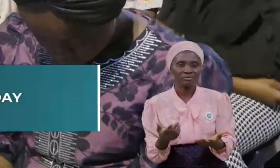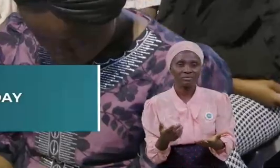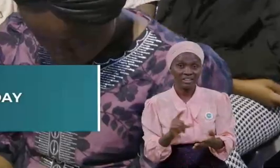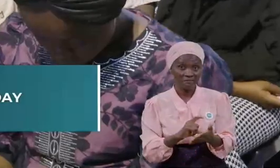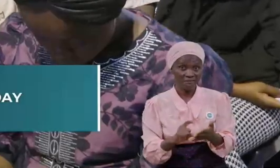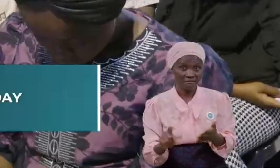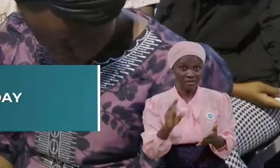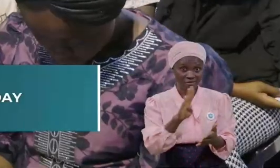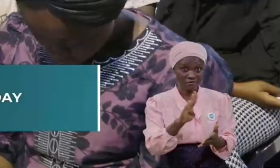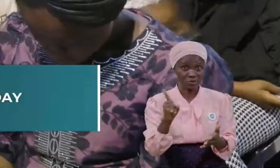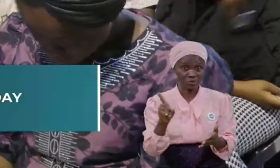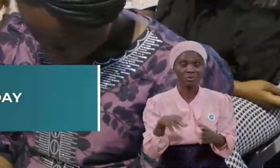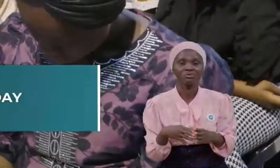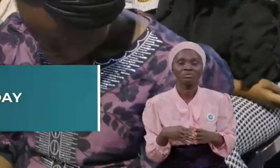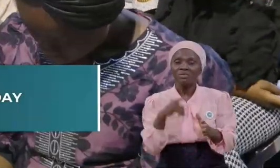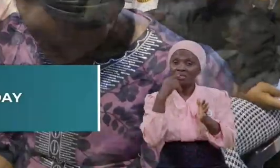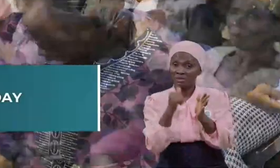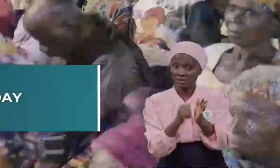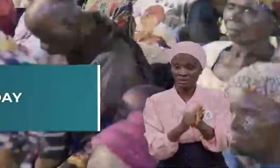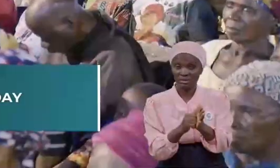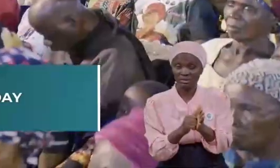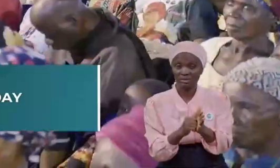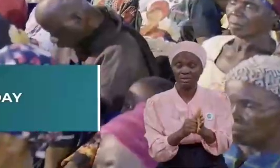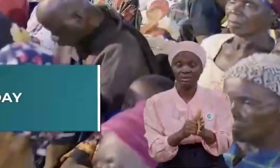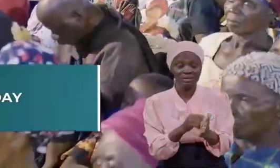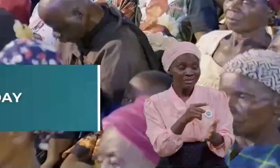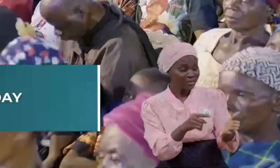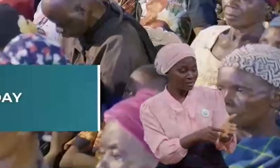Verset 41. Ces nations craignaient l'Éternel